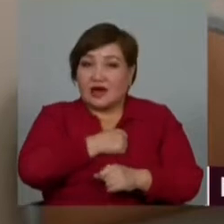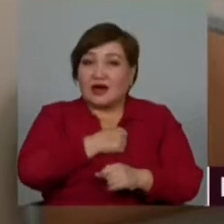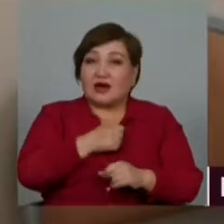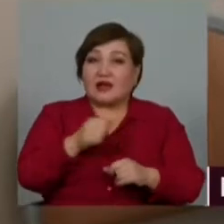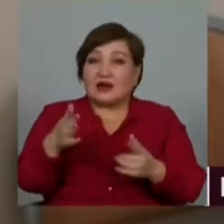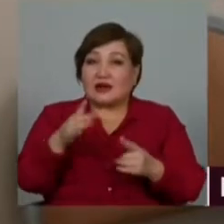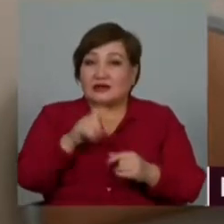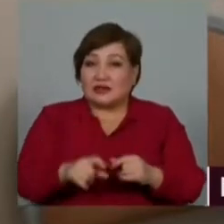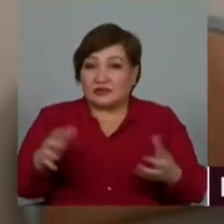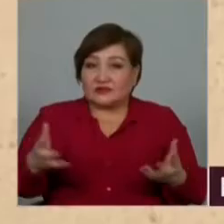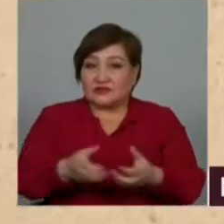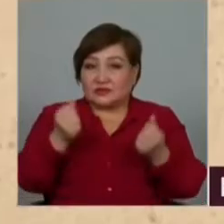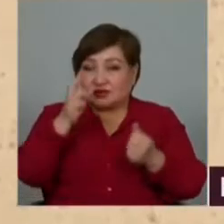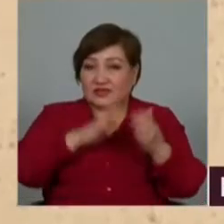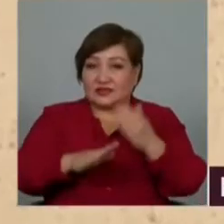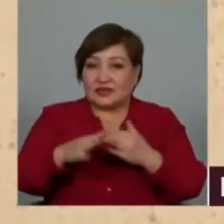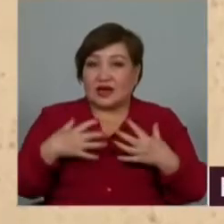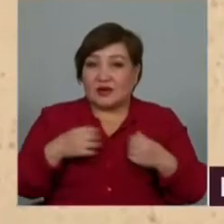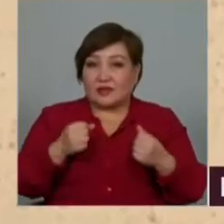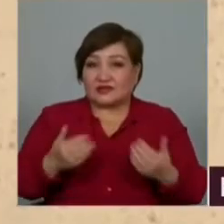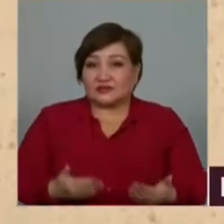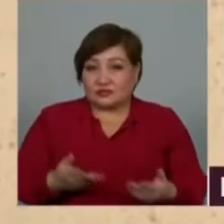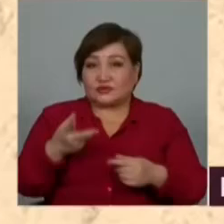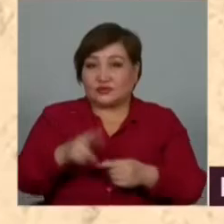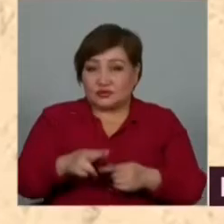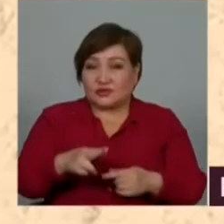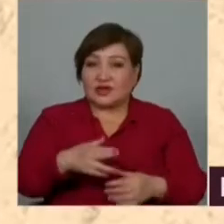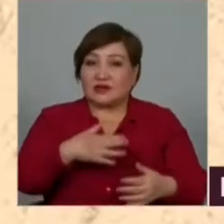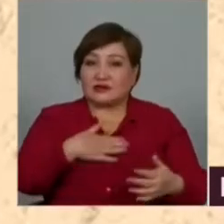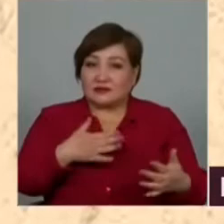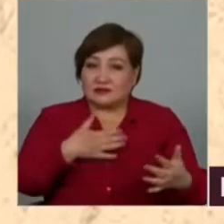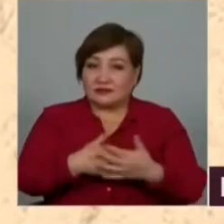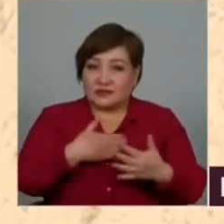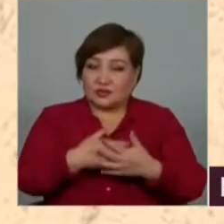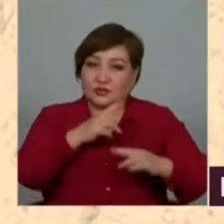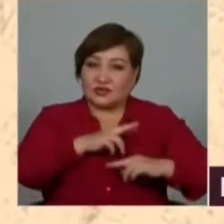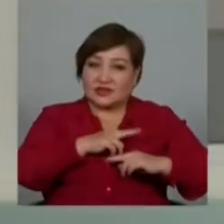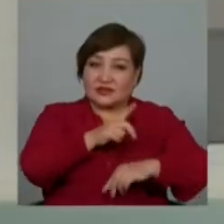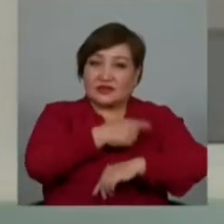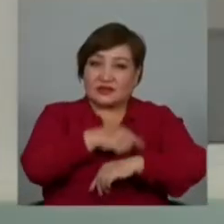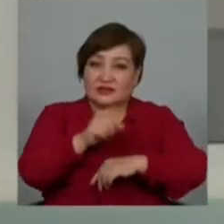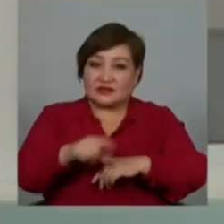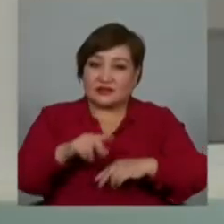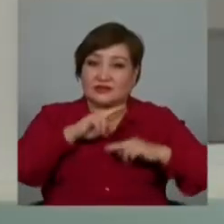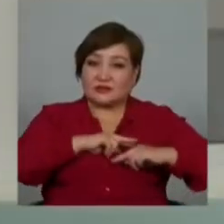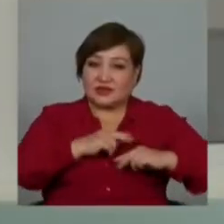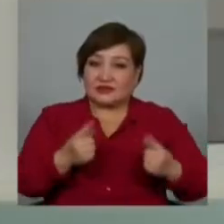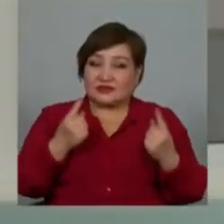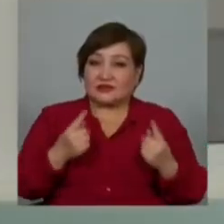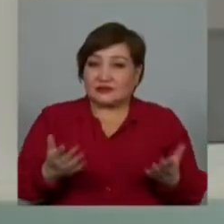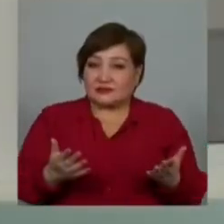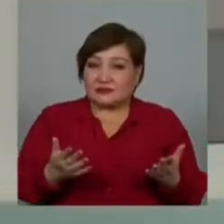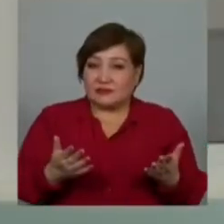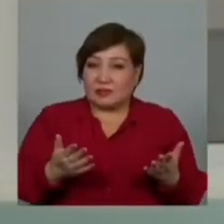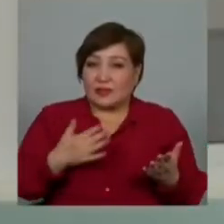адал еңбек етті. Елдің амандығы үшін жанқиярлықпен жұмыс істеген дәрігерлердің еңбегі ерен. Біз біргеміз деген ұран